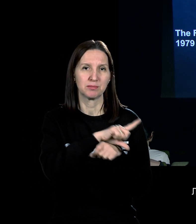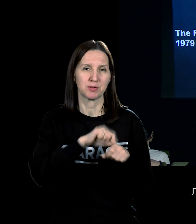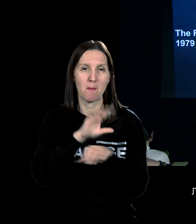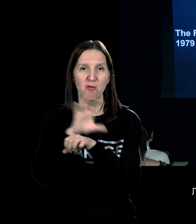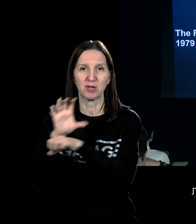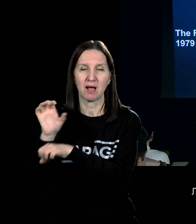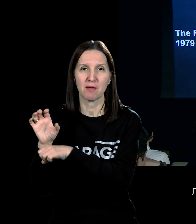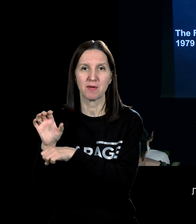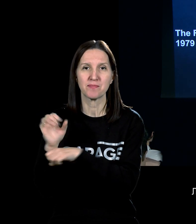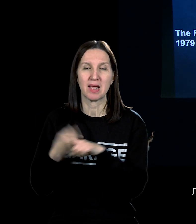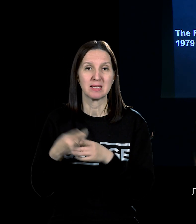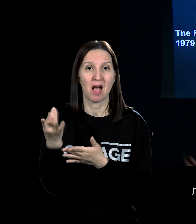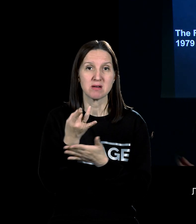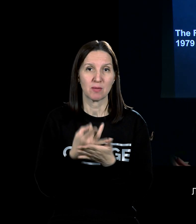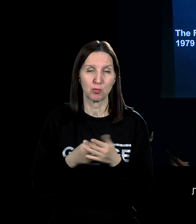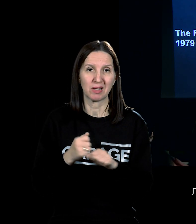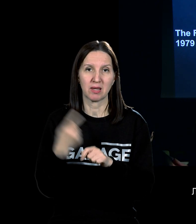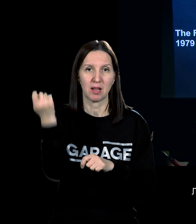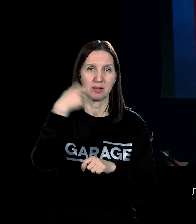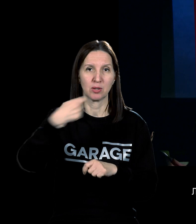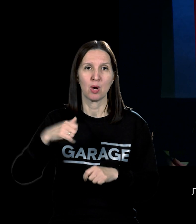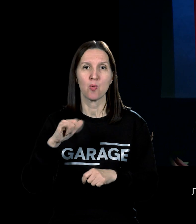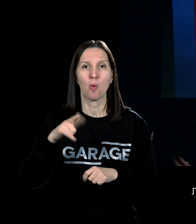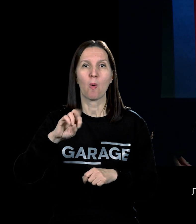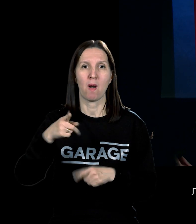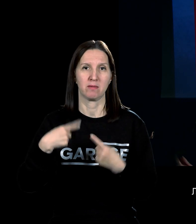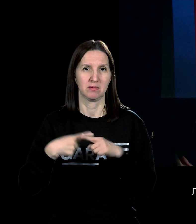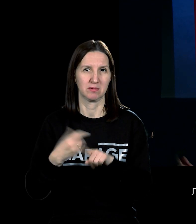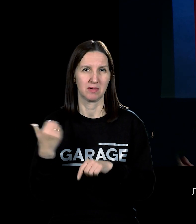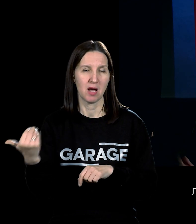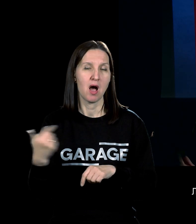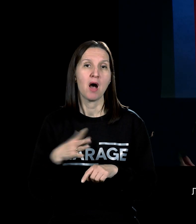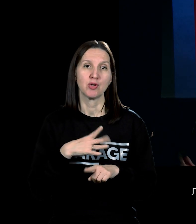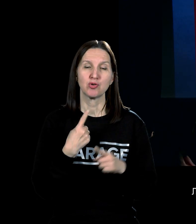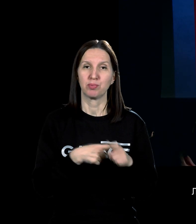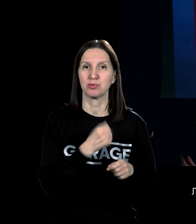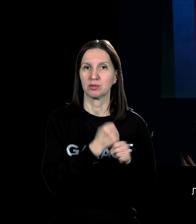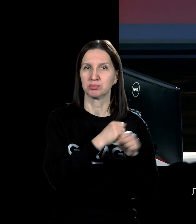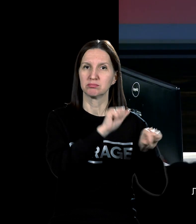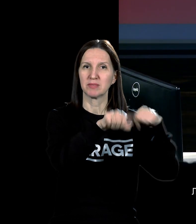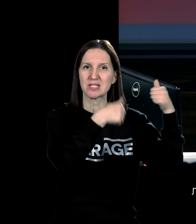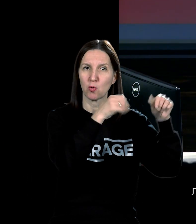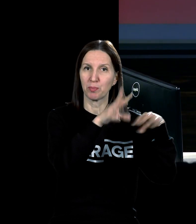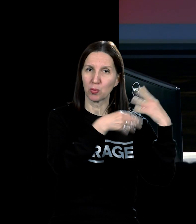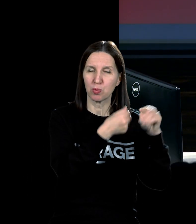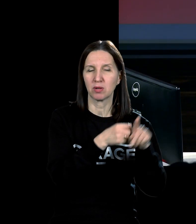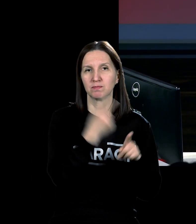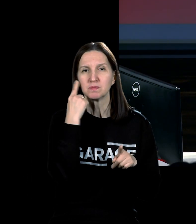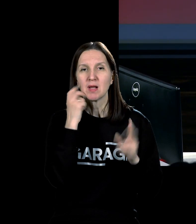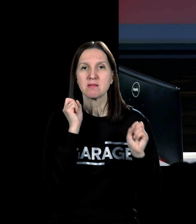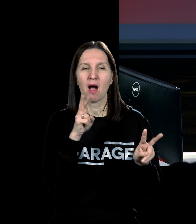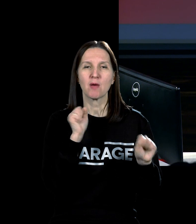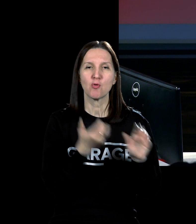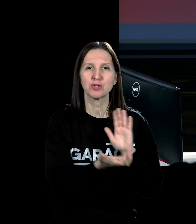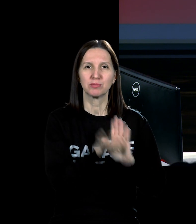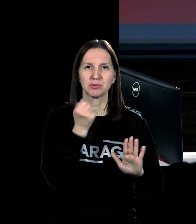этим рисунки углем, вот, он какое-то время еще работает со скульптурой, пытаясь понять, как можно